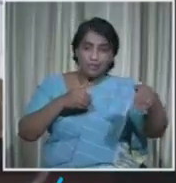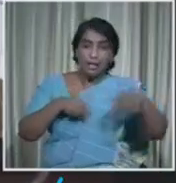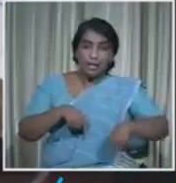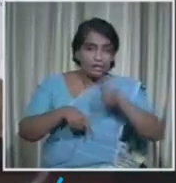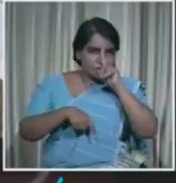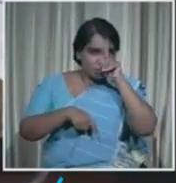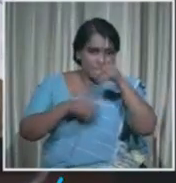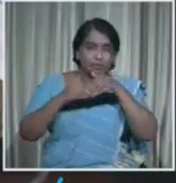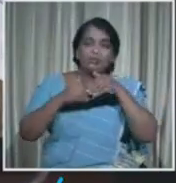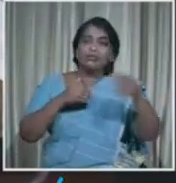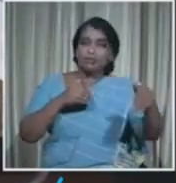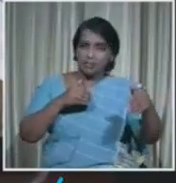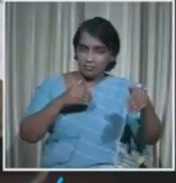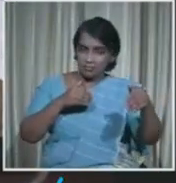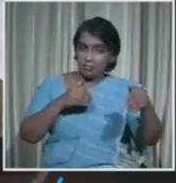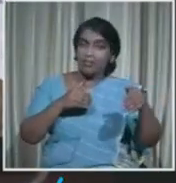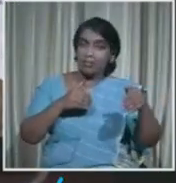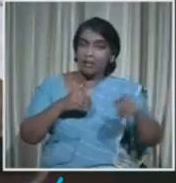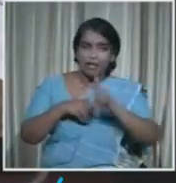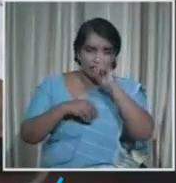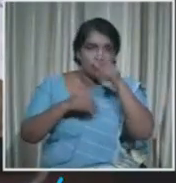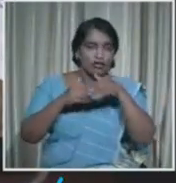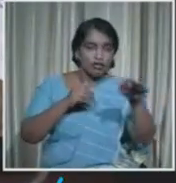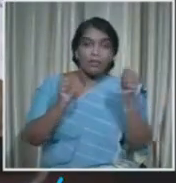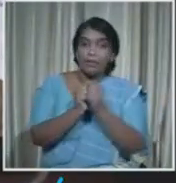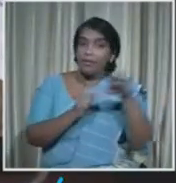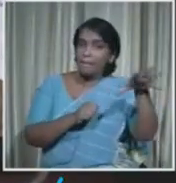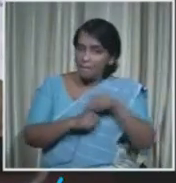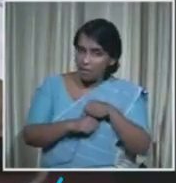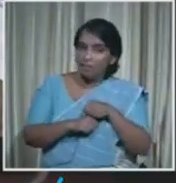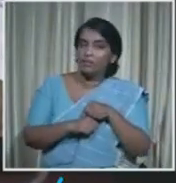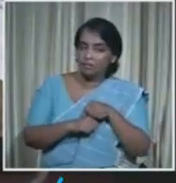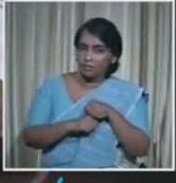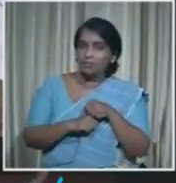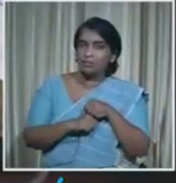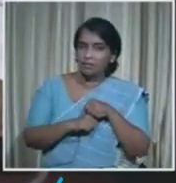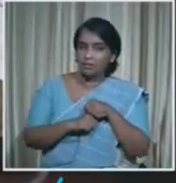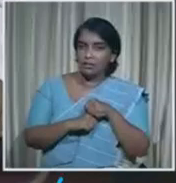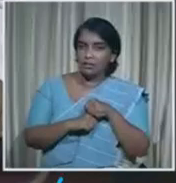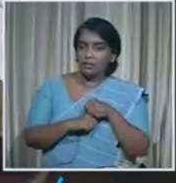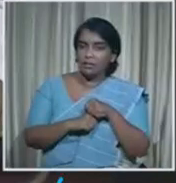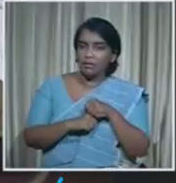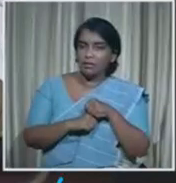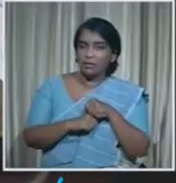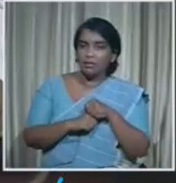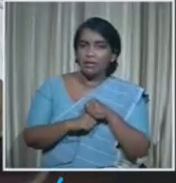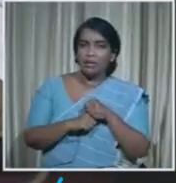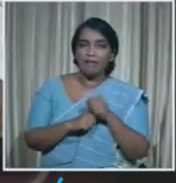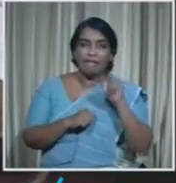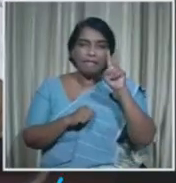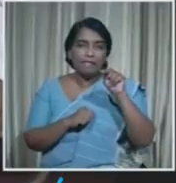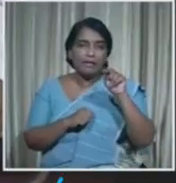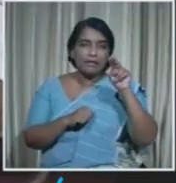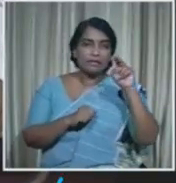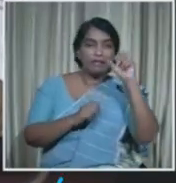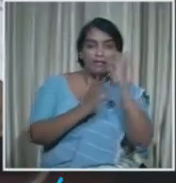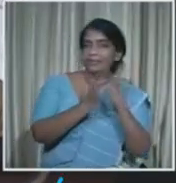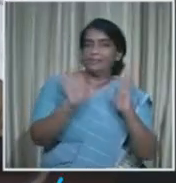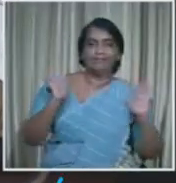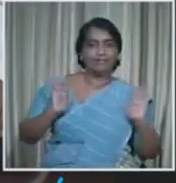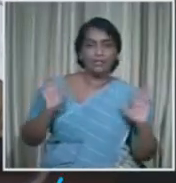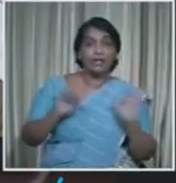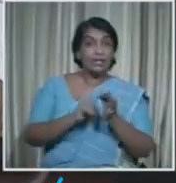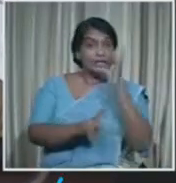සතියේ මේ සතියේ ගෙන්න මේ 20ක් අරකක් මේකක් නෙමෙයි